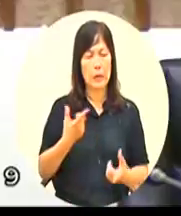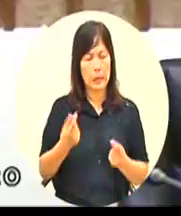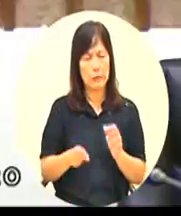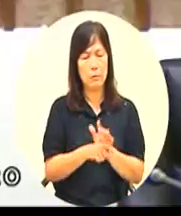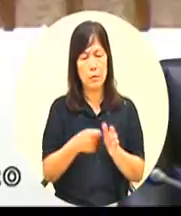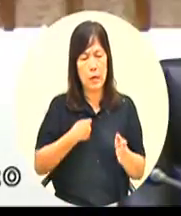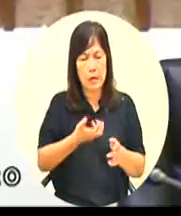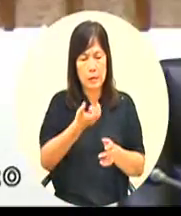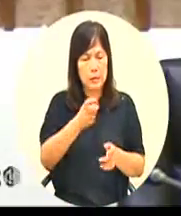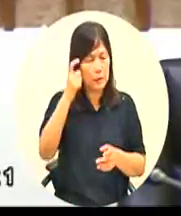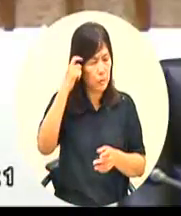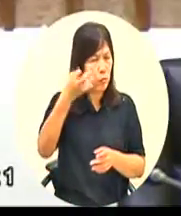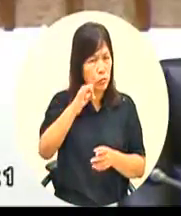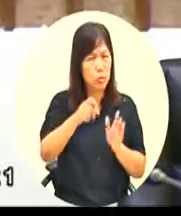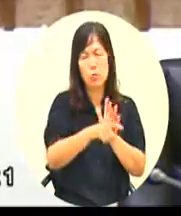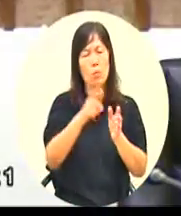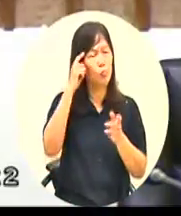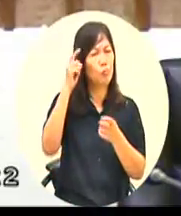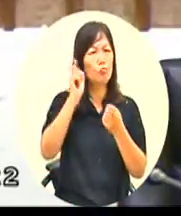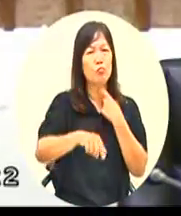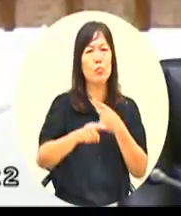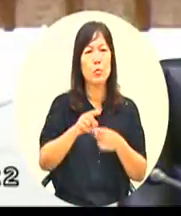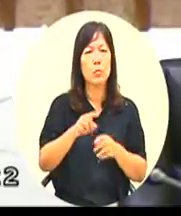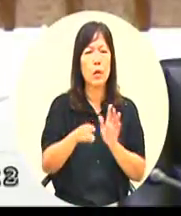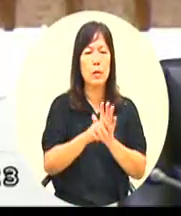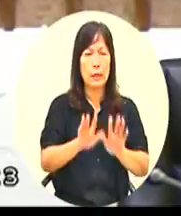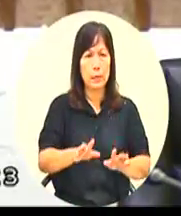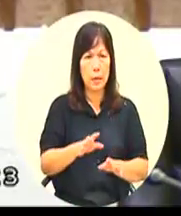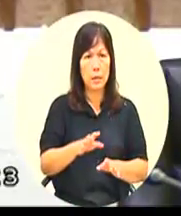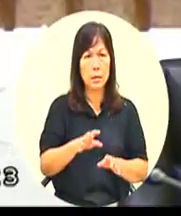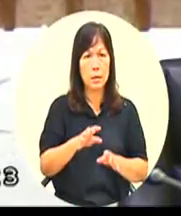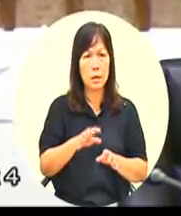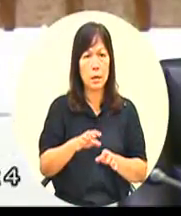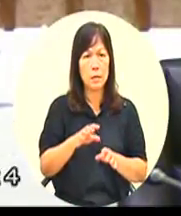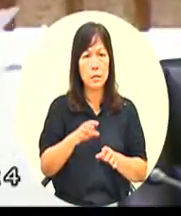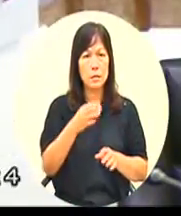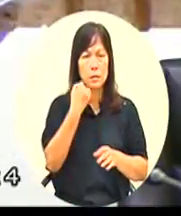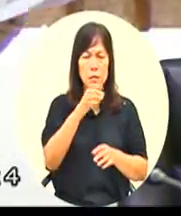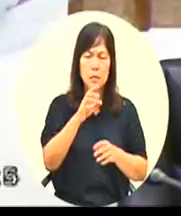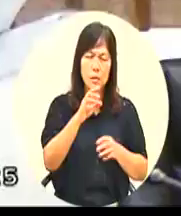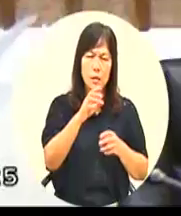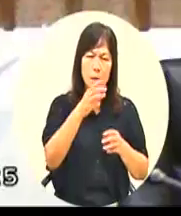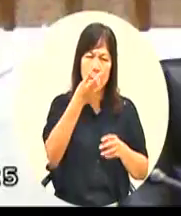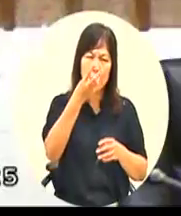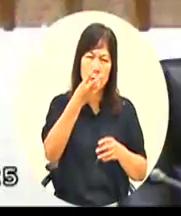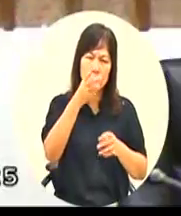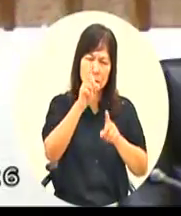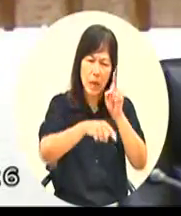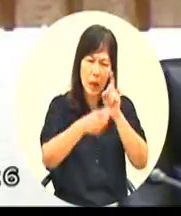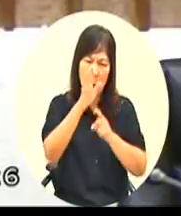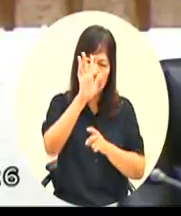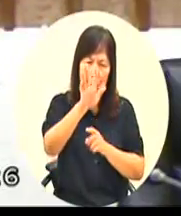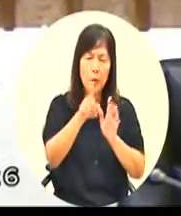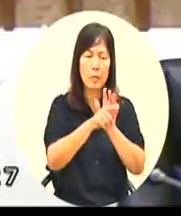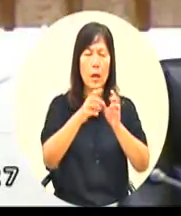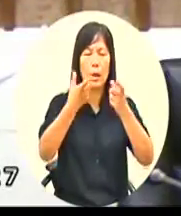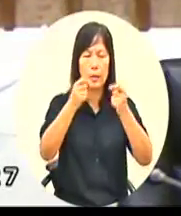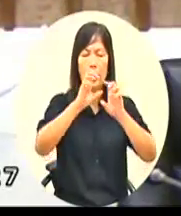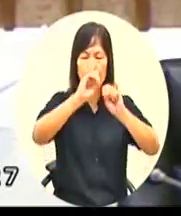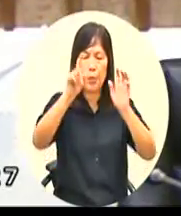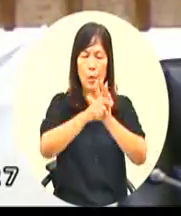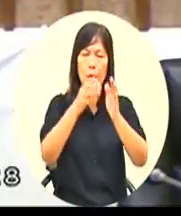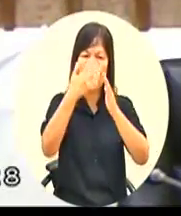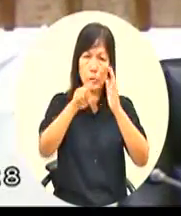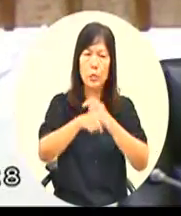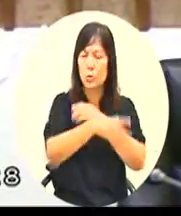前那个价格是有点不合理，但是因为现在这样子是政府之间差的有点多，所以还是要宣导学校尽量大